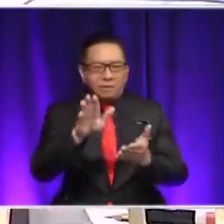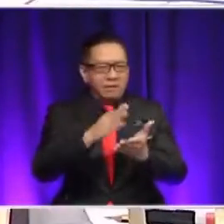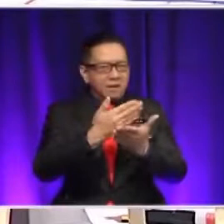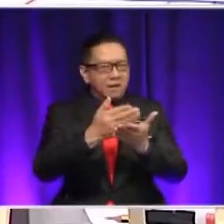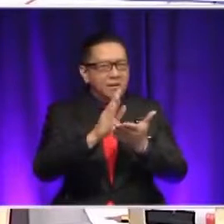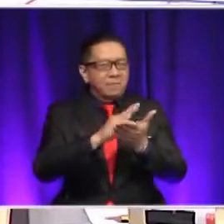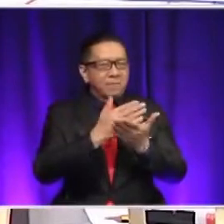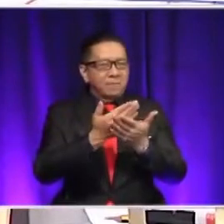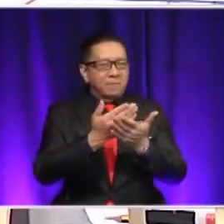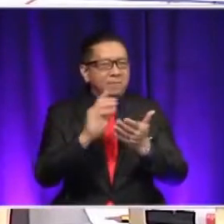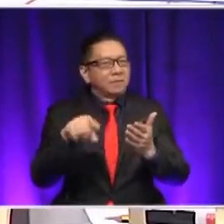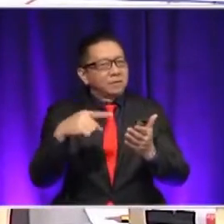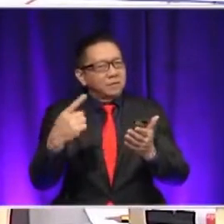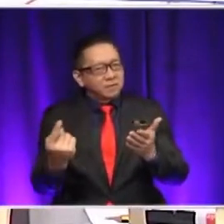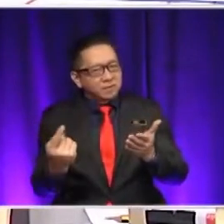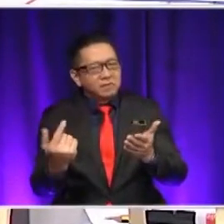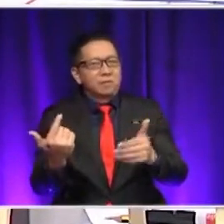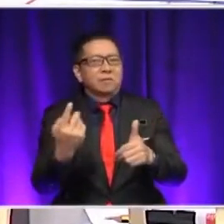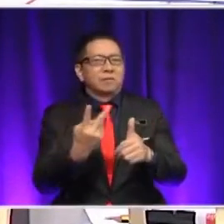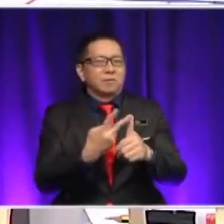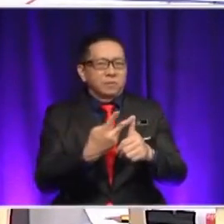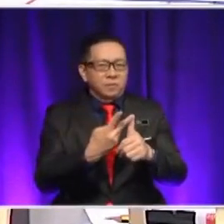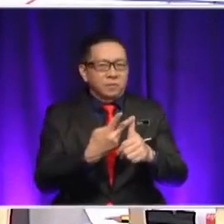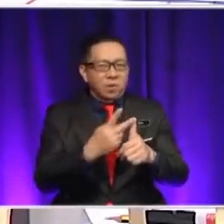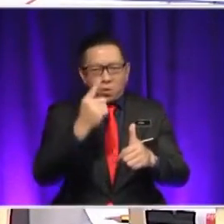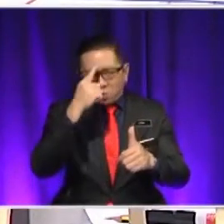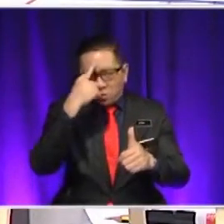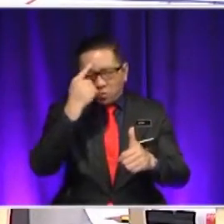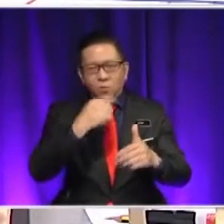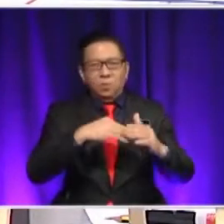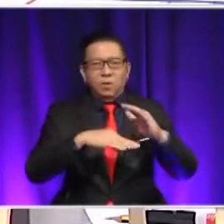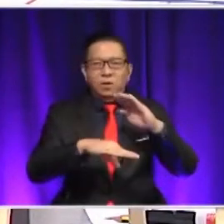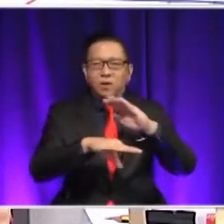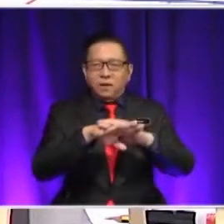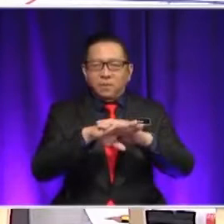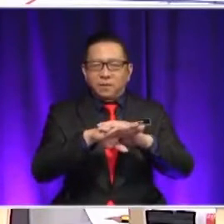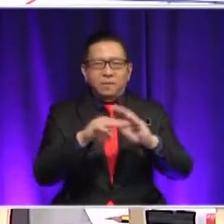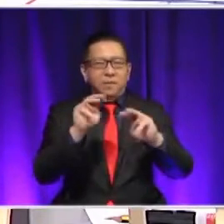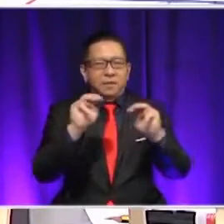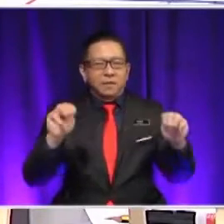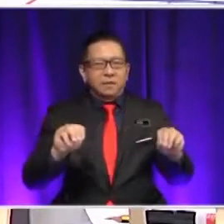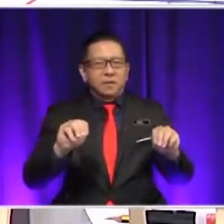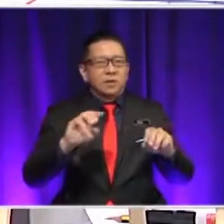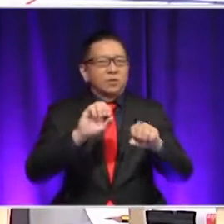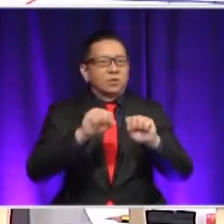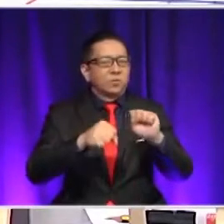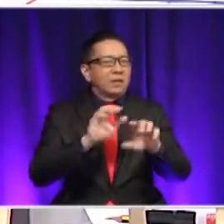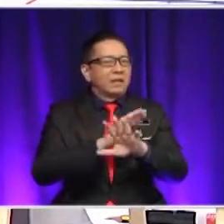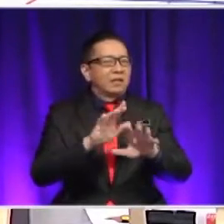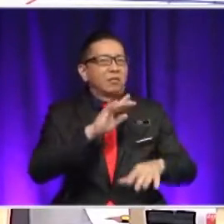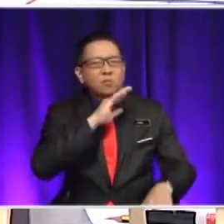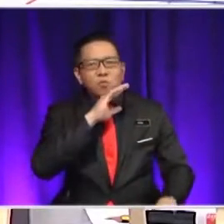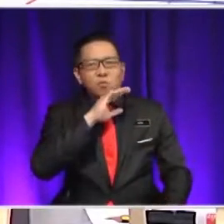gimana bales tadi suyang seterusnya kita guna untuk lapik kita punya meja supaya tidak Koto